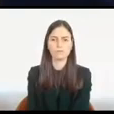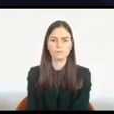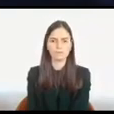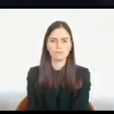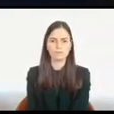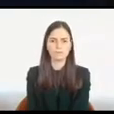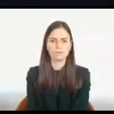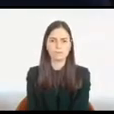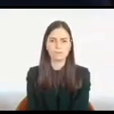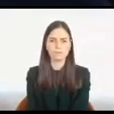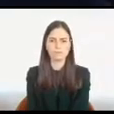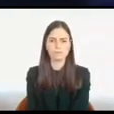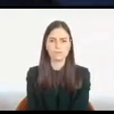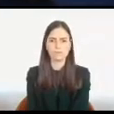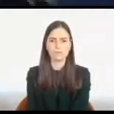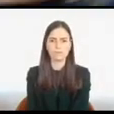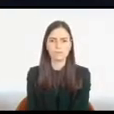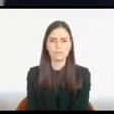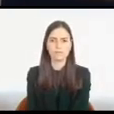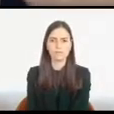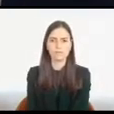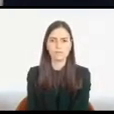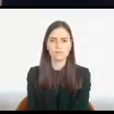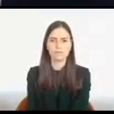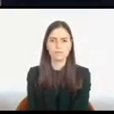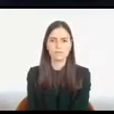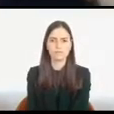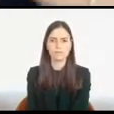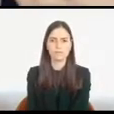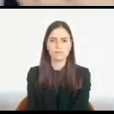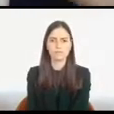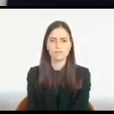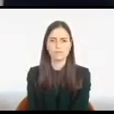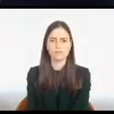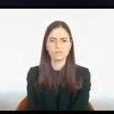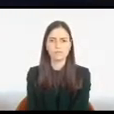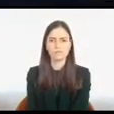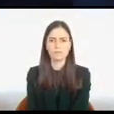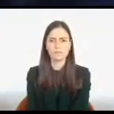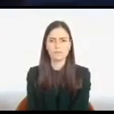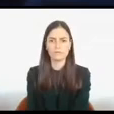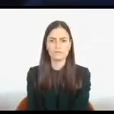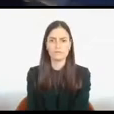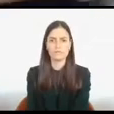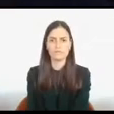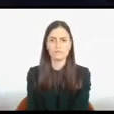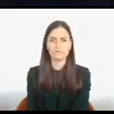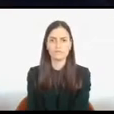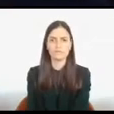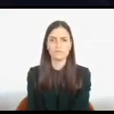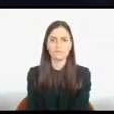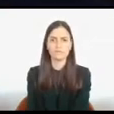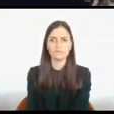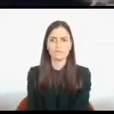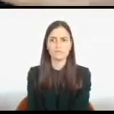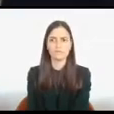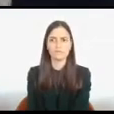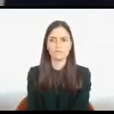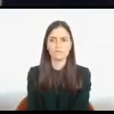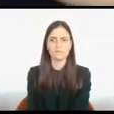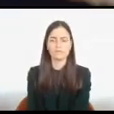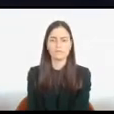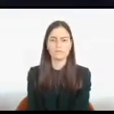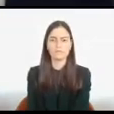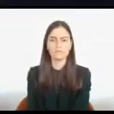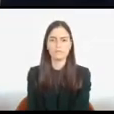par bénéficiaire, ce qui est déjà, il faut le reconnaître, assez consistant. Et si vous deviez dépasser cette somme, vous auriez alors à connaître